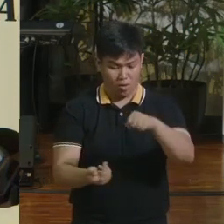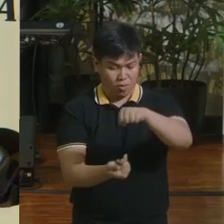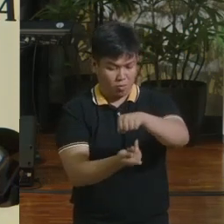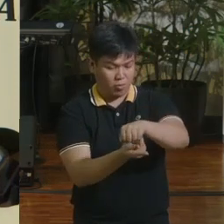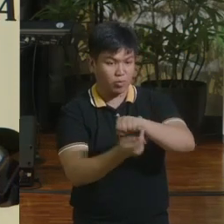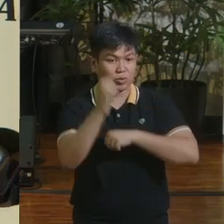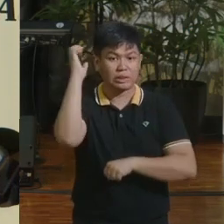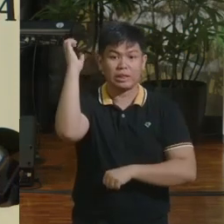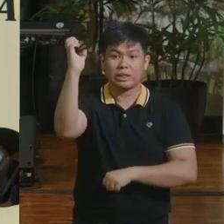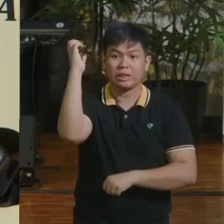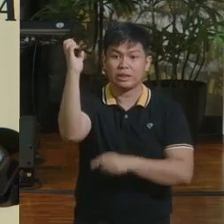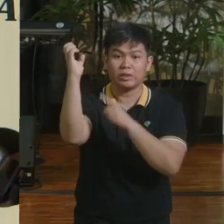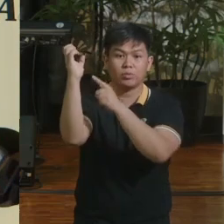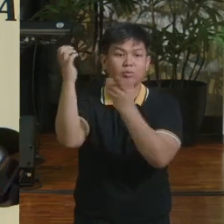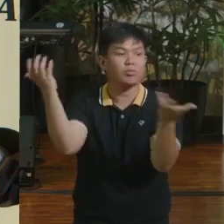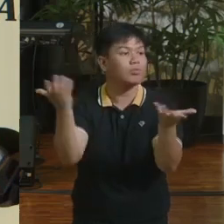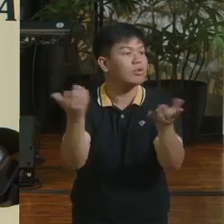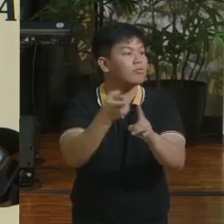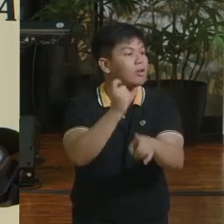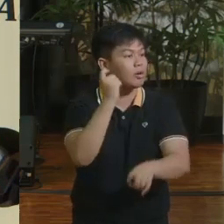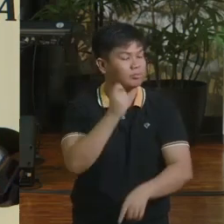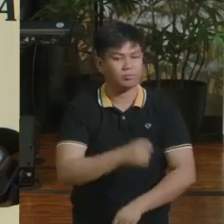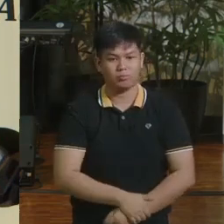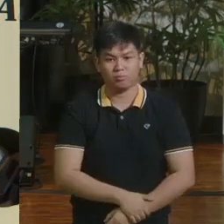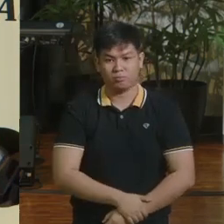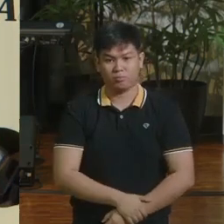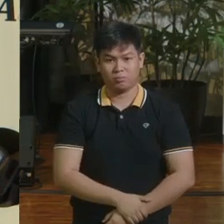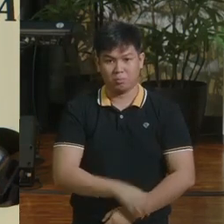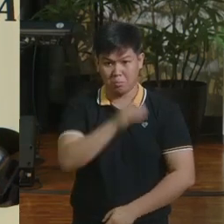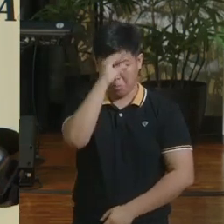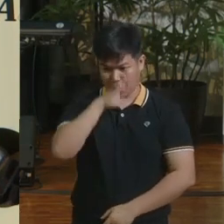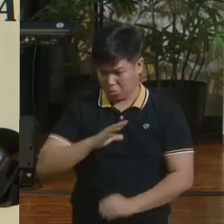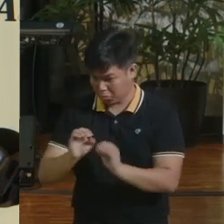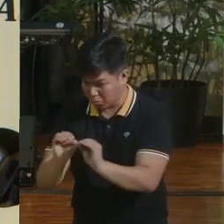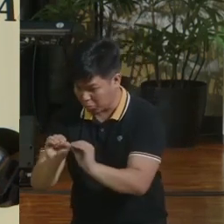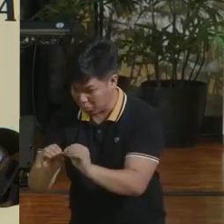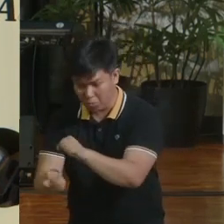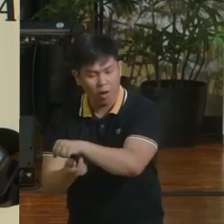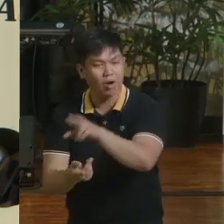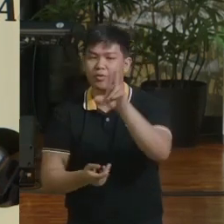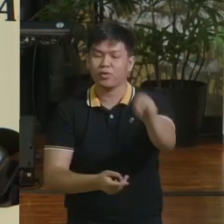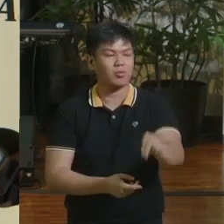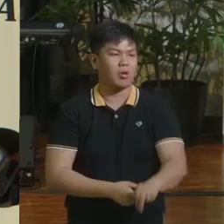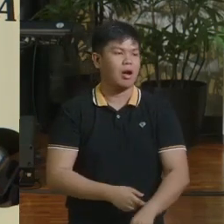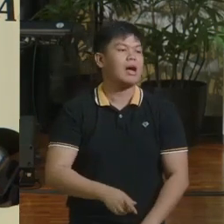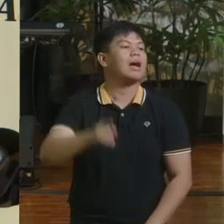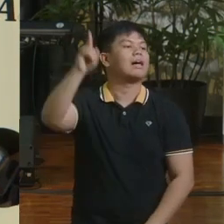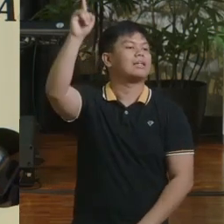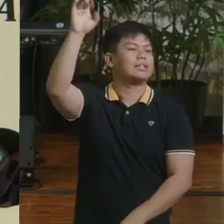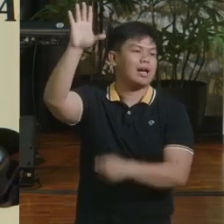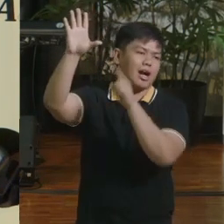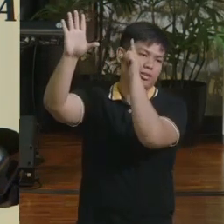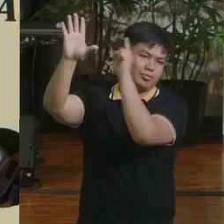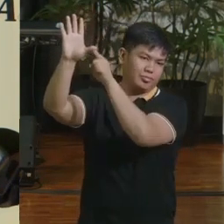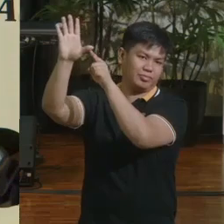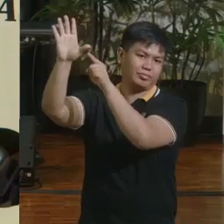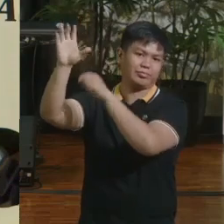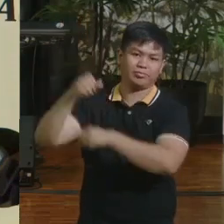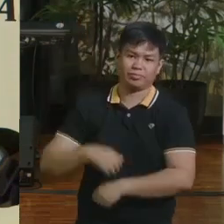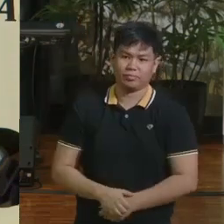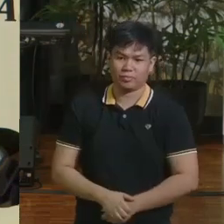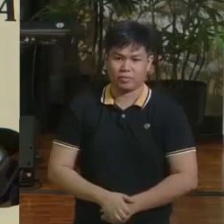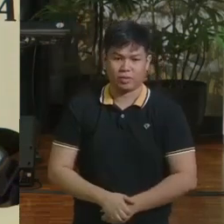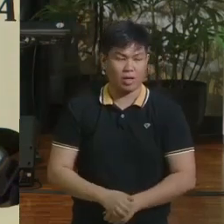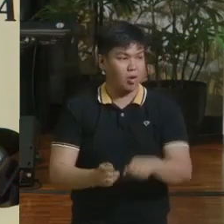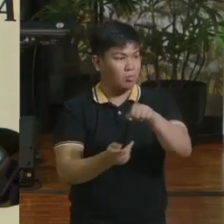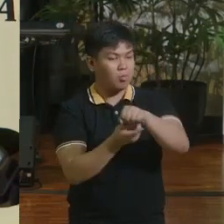ebanghelyo ay ang Diyos mismo. Sabi niya sa verses 11 and 12, "For I would have you